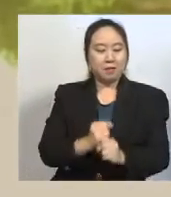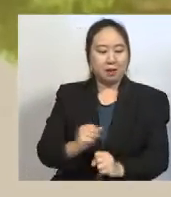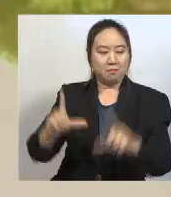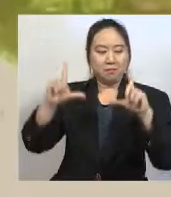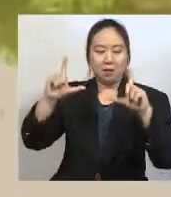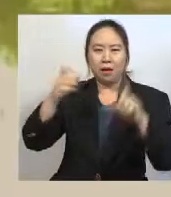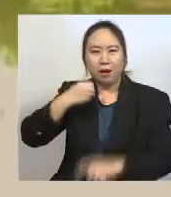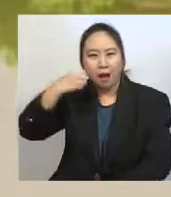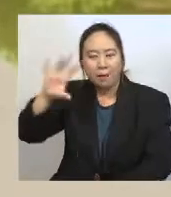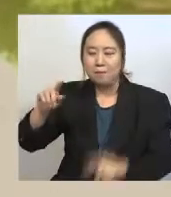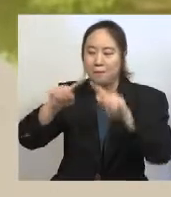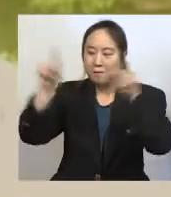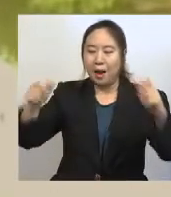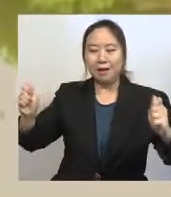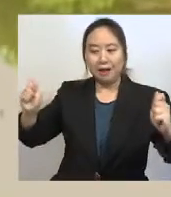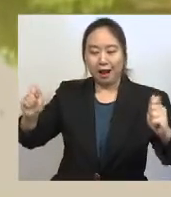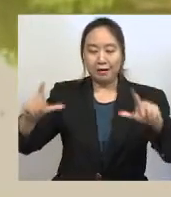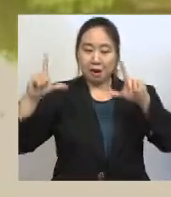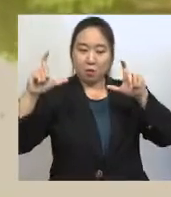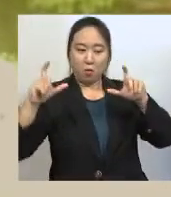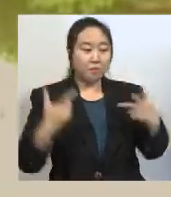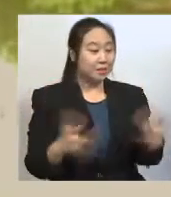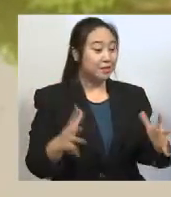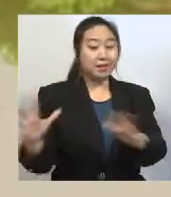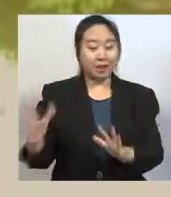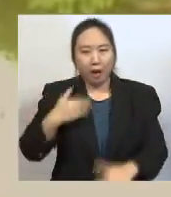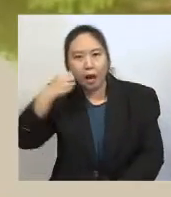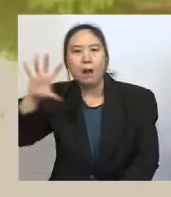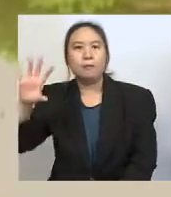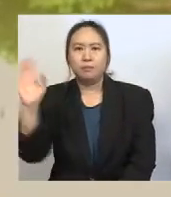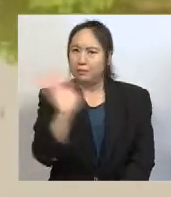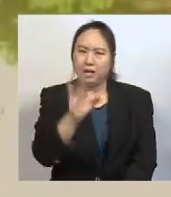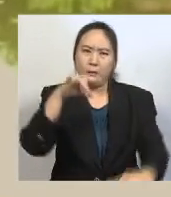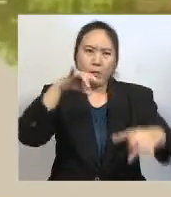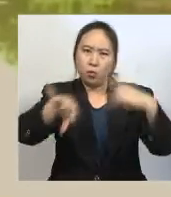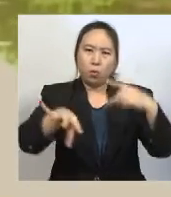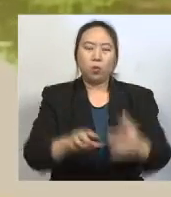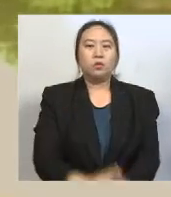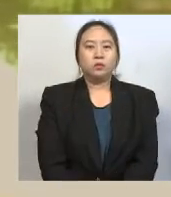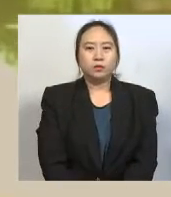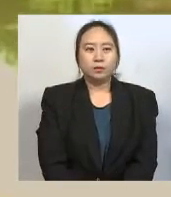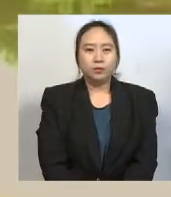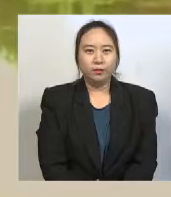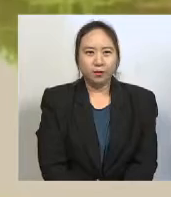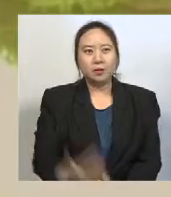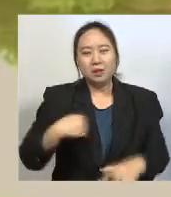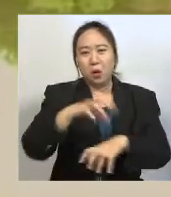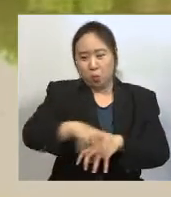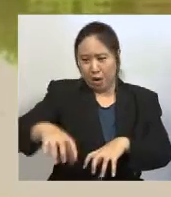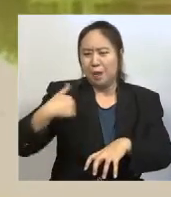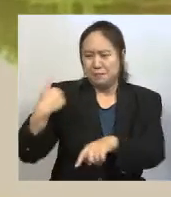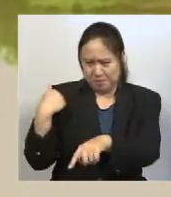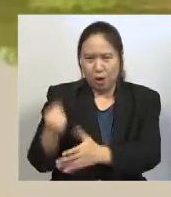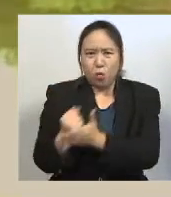ำเอาป้ายมากางแล้วก็ถ่ายรูปแล้วก็พากันกลับไปครับมันก็ไม่ตรงประเด็นเท่าไหร่ครับครับบางหน่วยงานที่มาก็ทำเต็ม